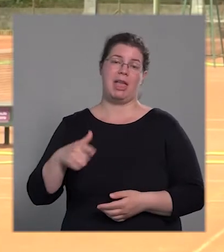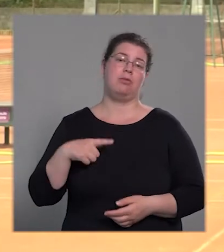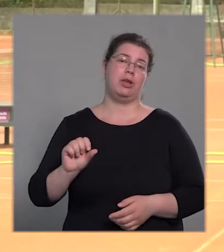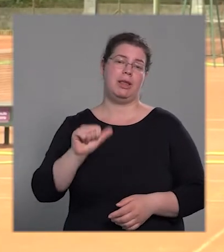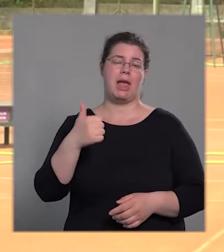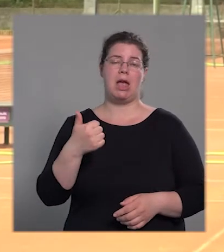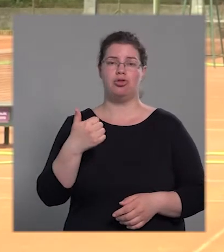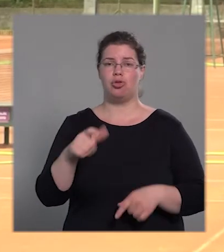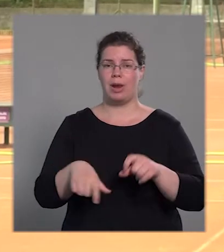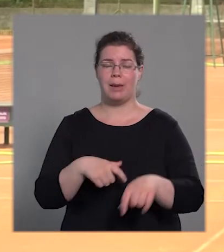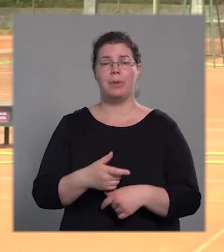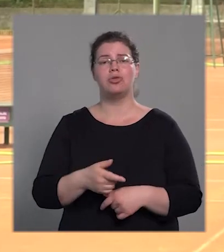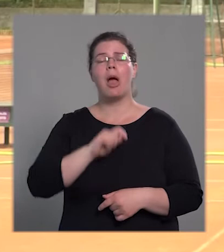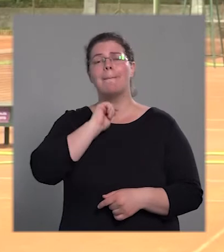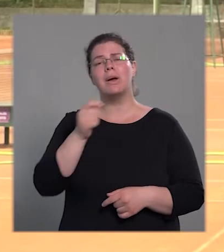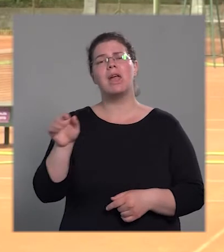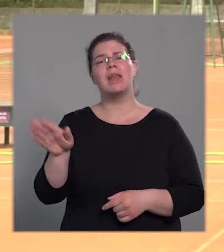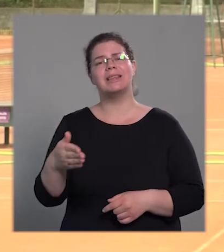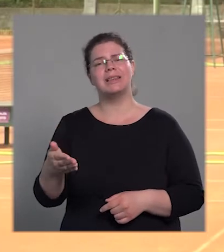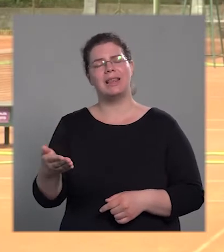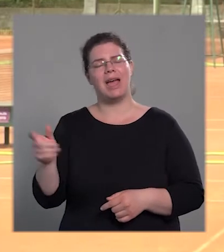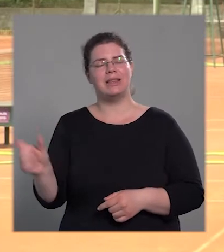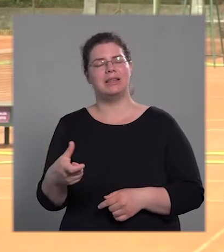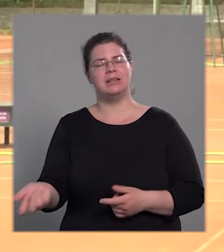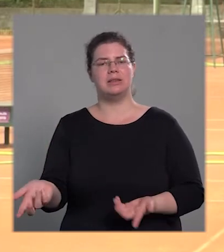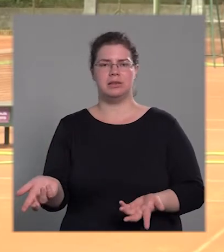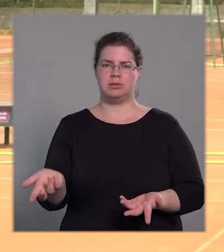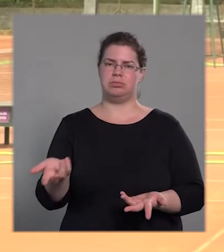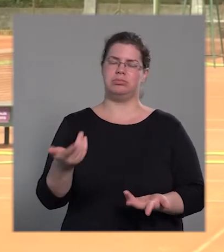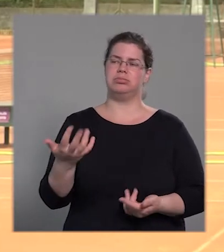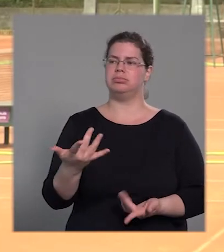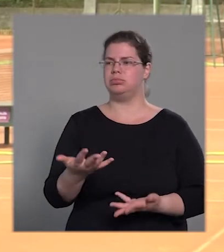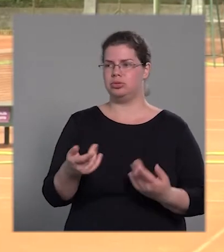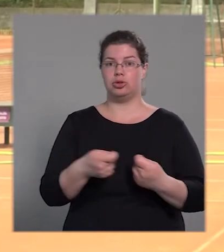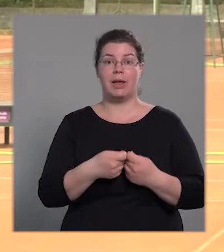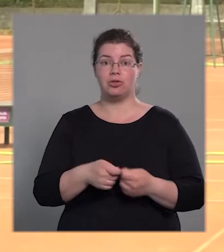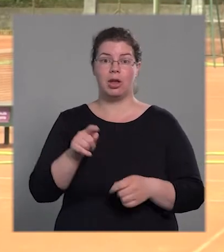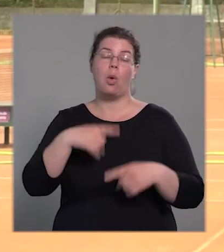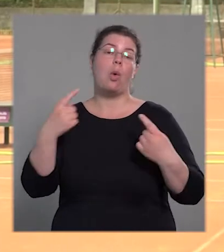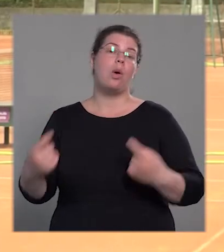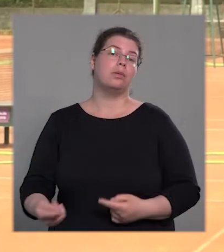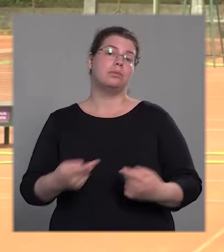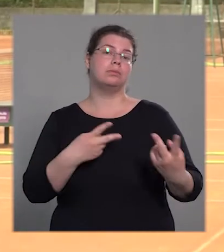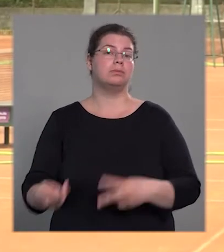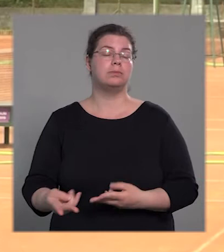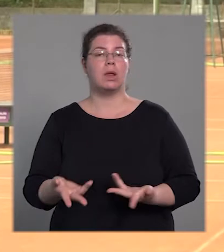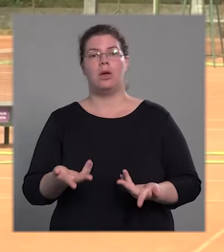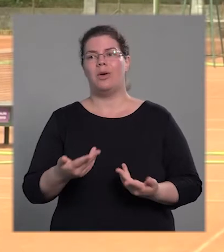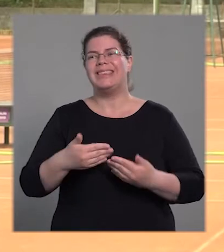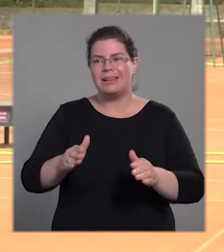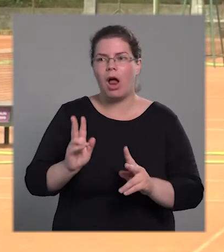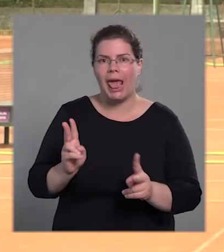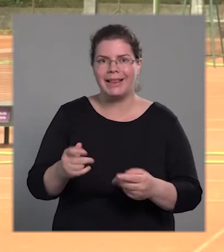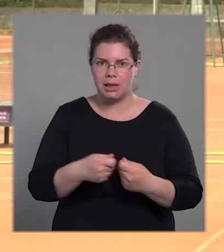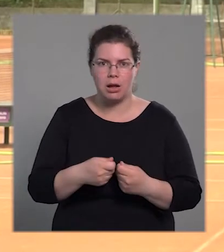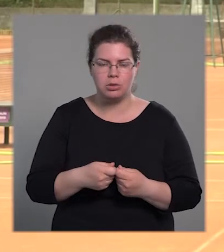A Magyar Teniszszövetség hozott egy határozatot, ami alapján a teniszklubok azért nyitva lehettek, természetesen korlátozó intézkedések